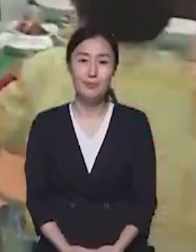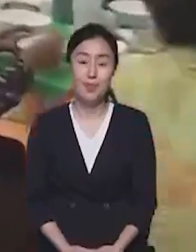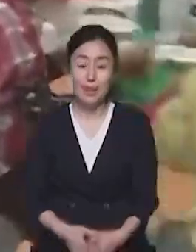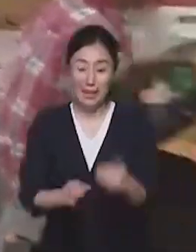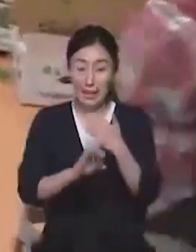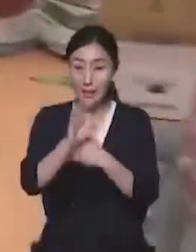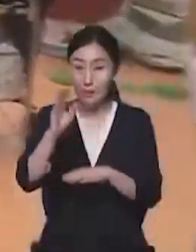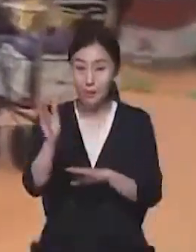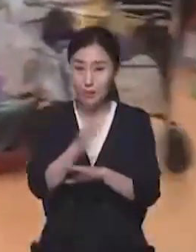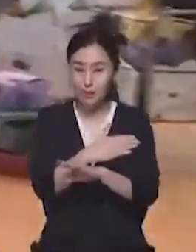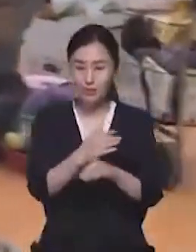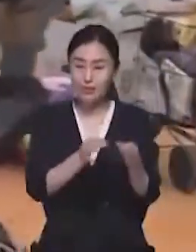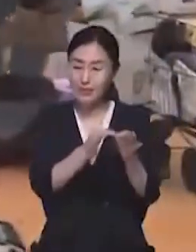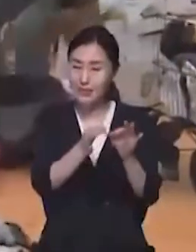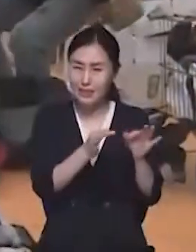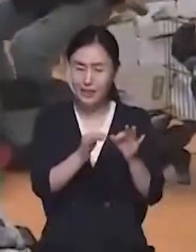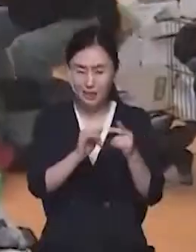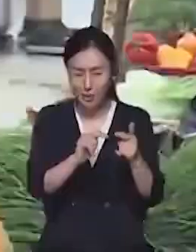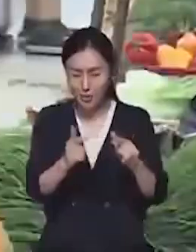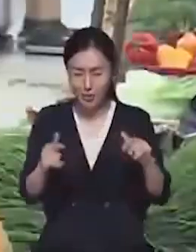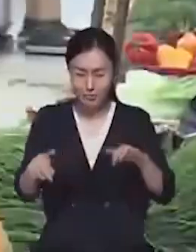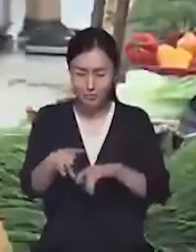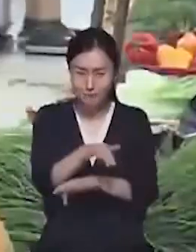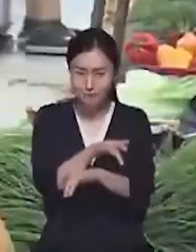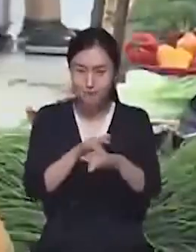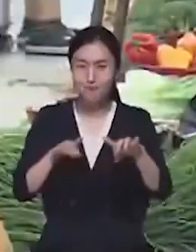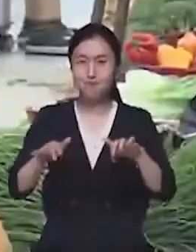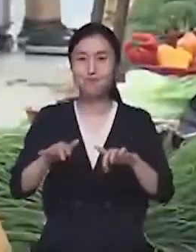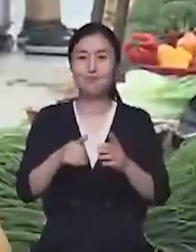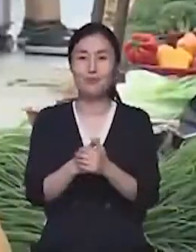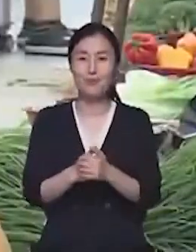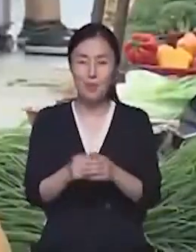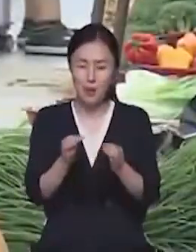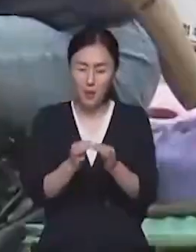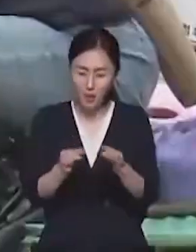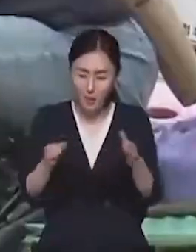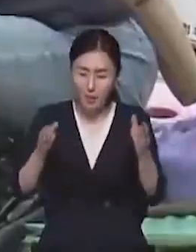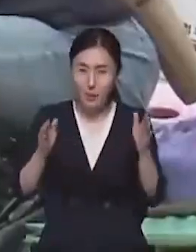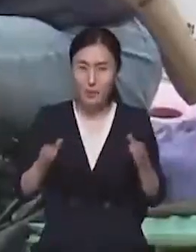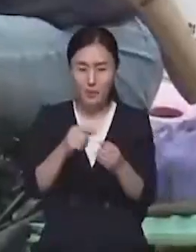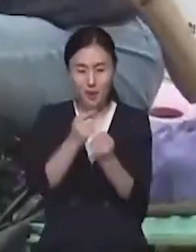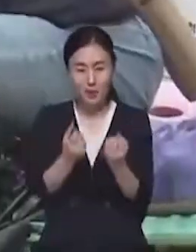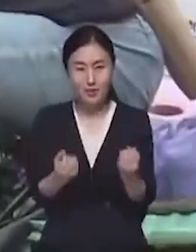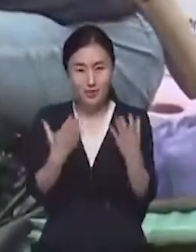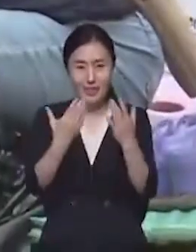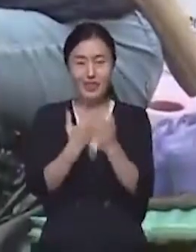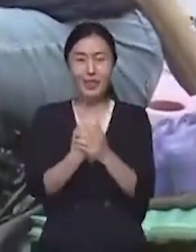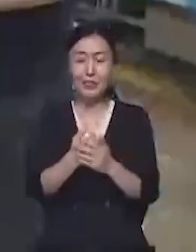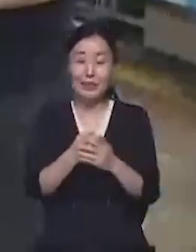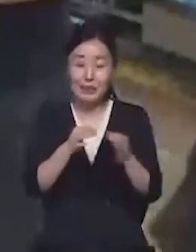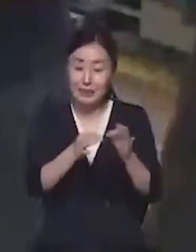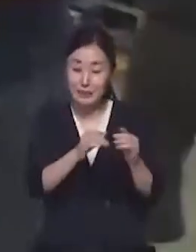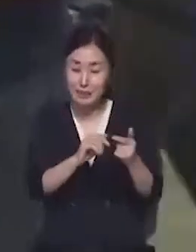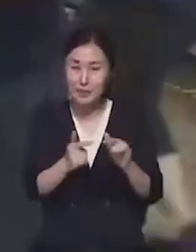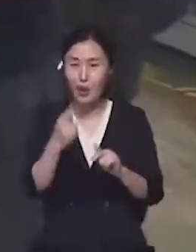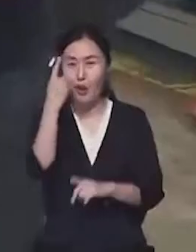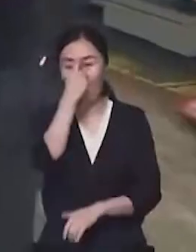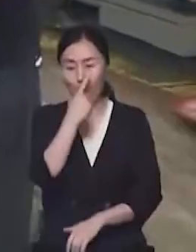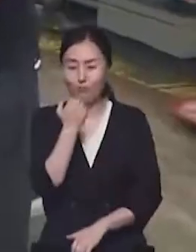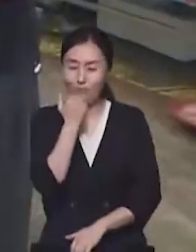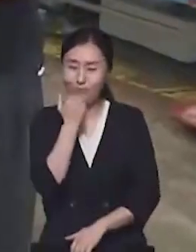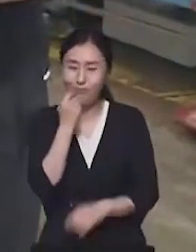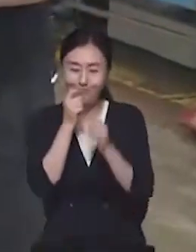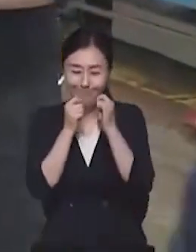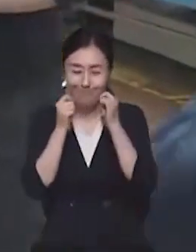이른 아침부터 시장이 북새통을 이룹니다 모처럼 맞은 명절 대목에 상인들의 얼굴에는